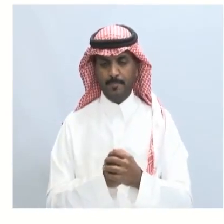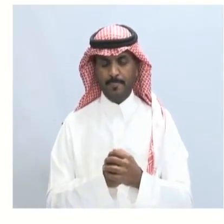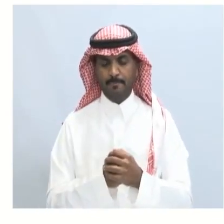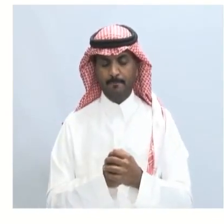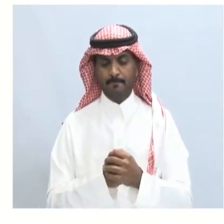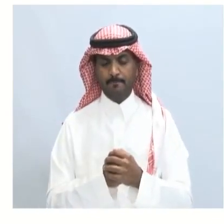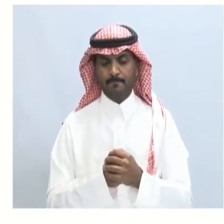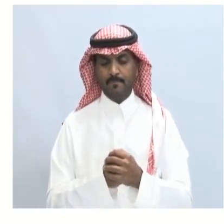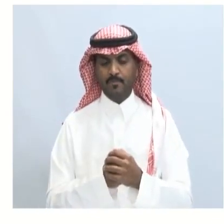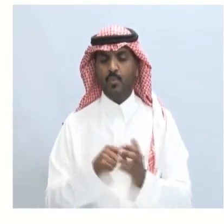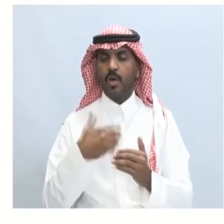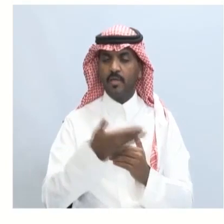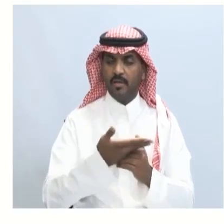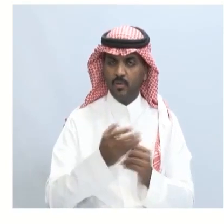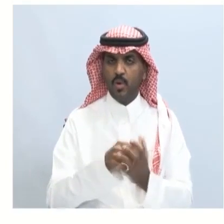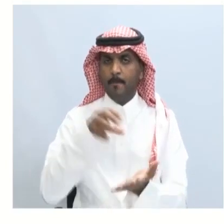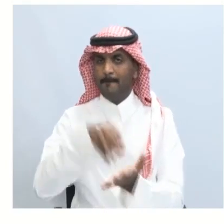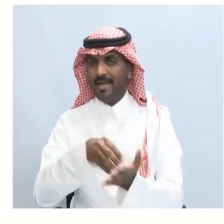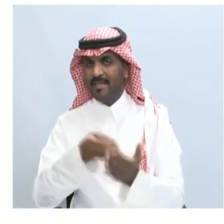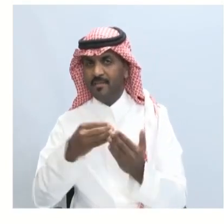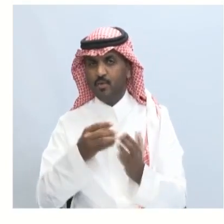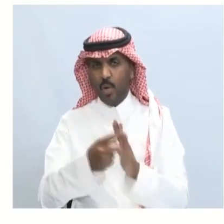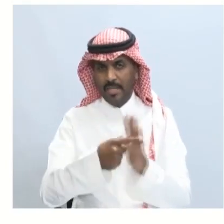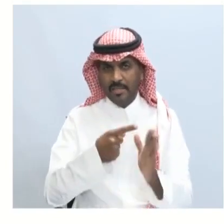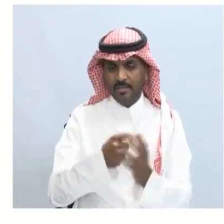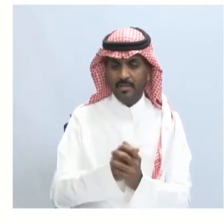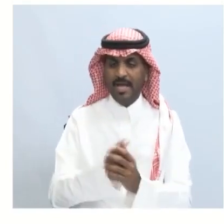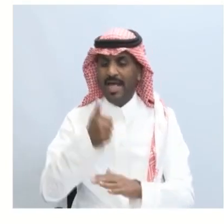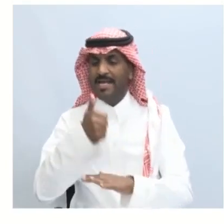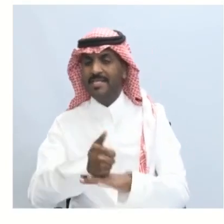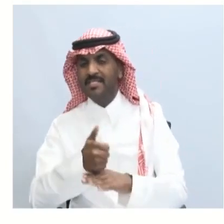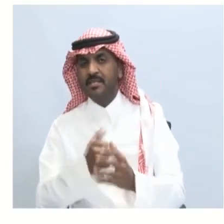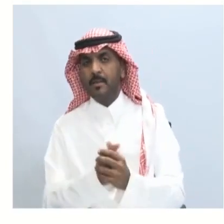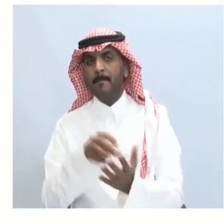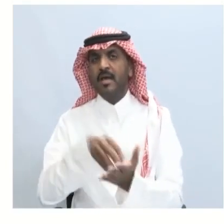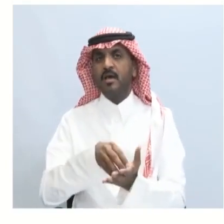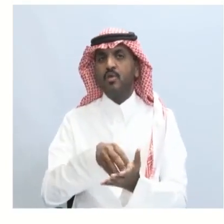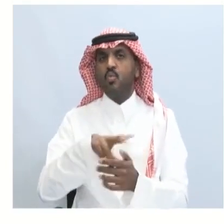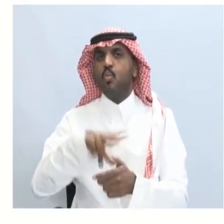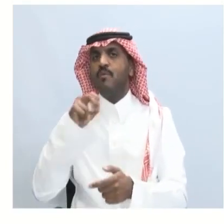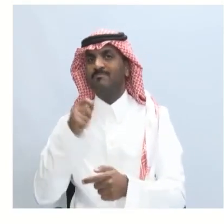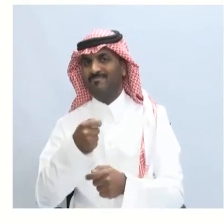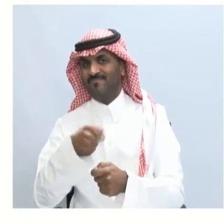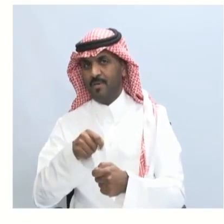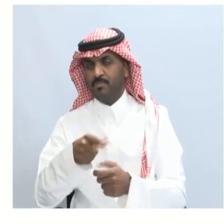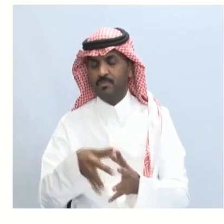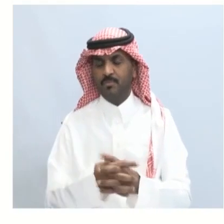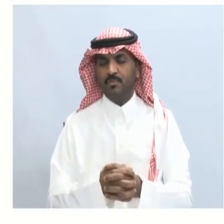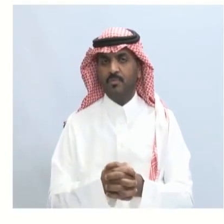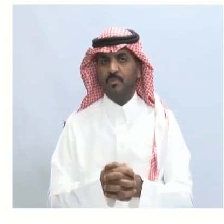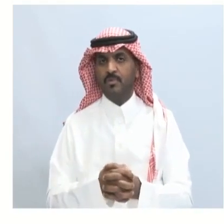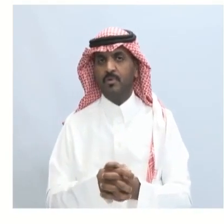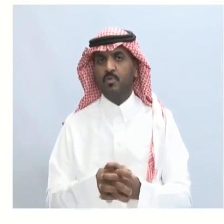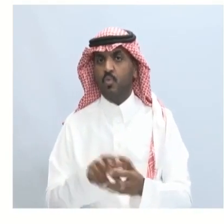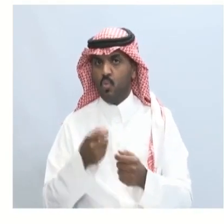الموطن وكذلك هو المكان الذي يحدد على اساسه مكان م كان الوفاء بالديون كذلك يحدد فيه اساس